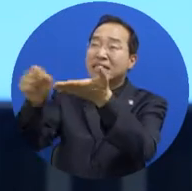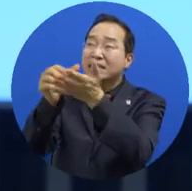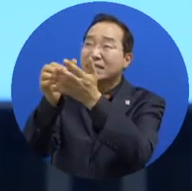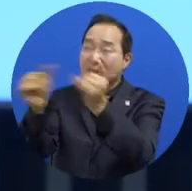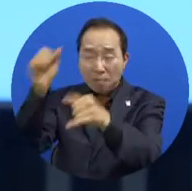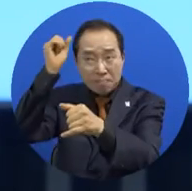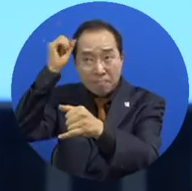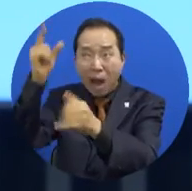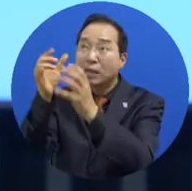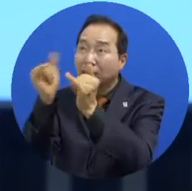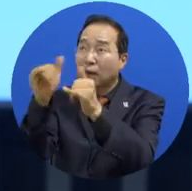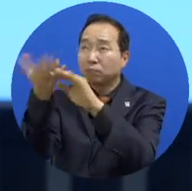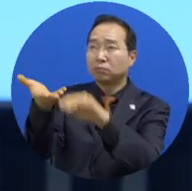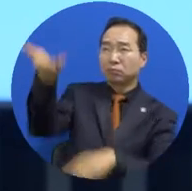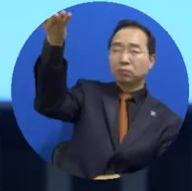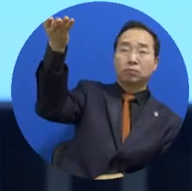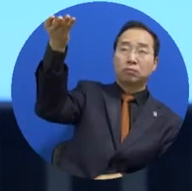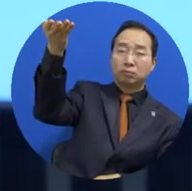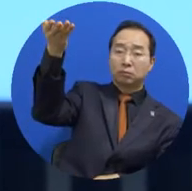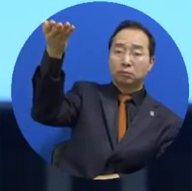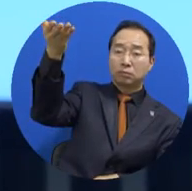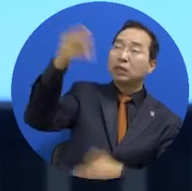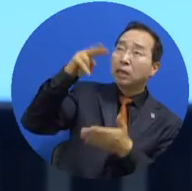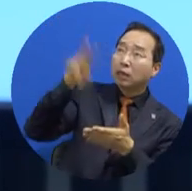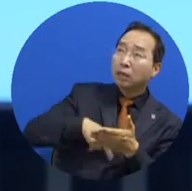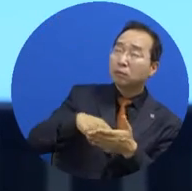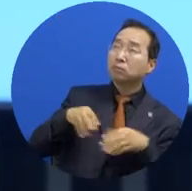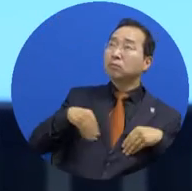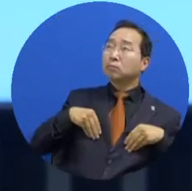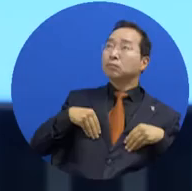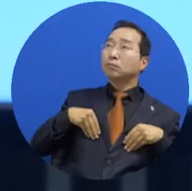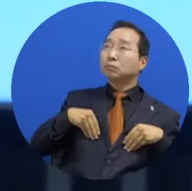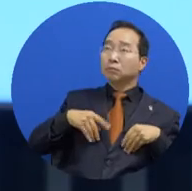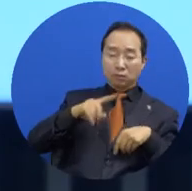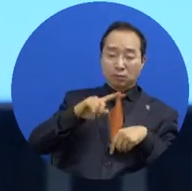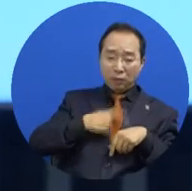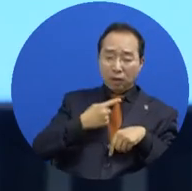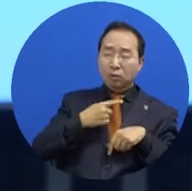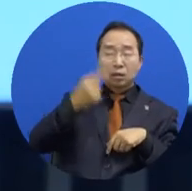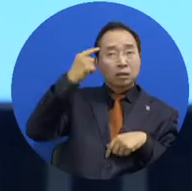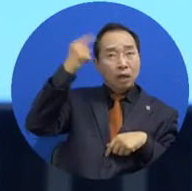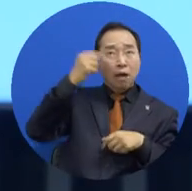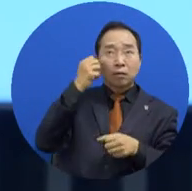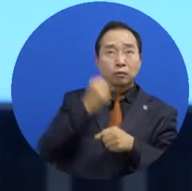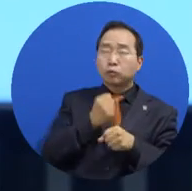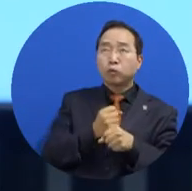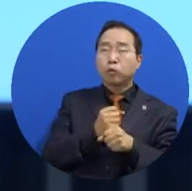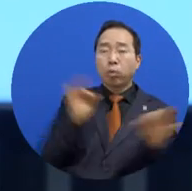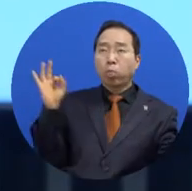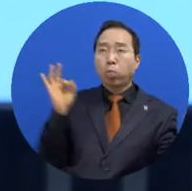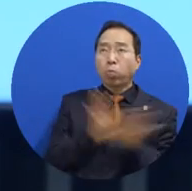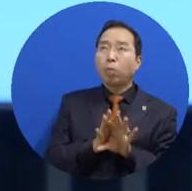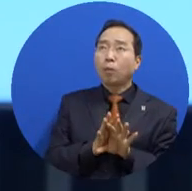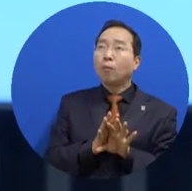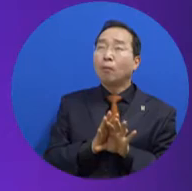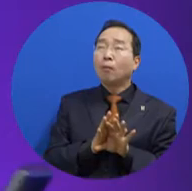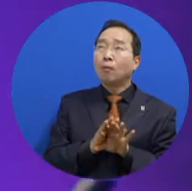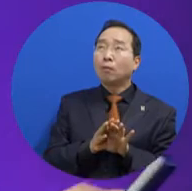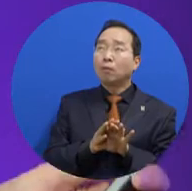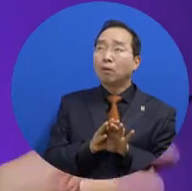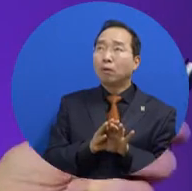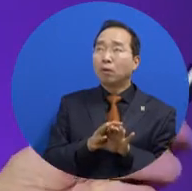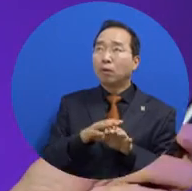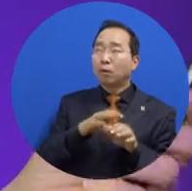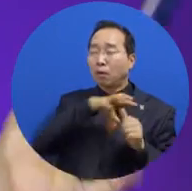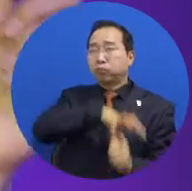그냥 대중은 스스로 창조하는 삶을 창조하는 기회를 박탈당하게 되거든요.